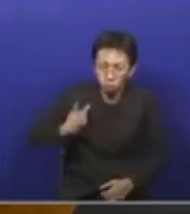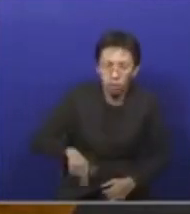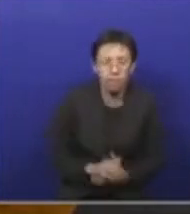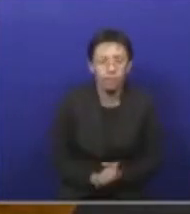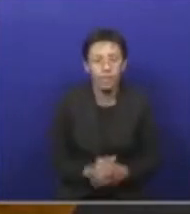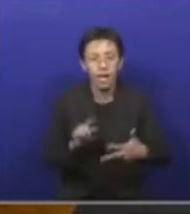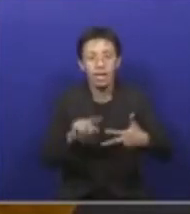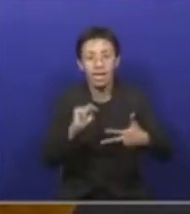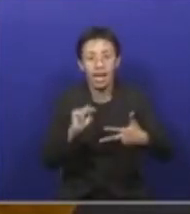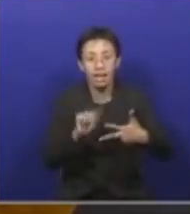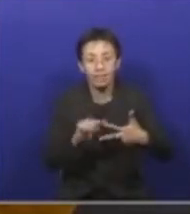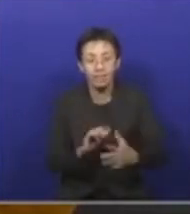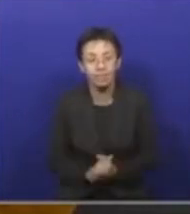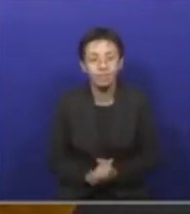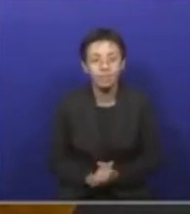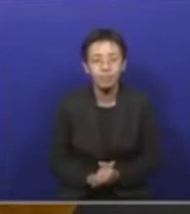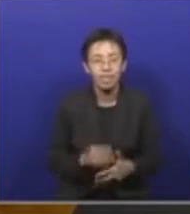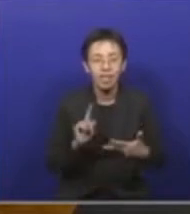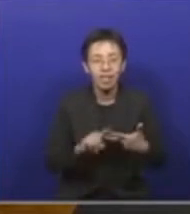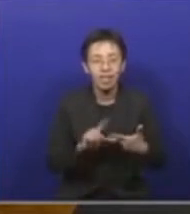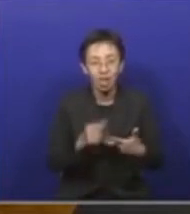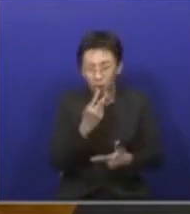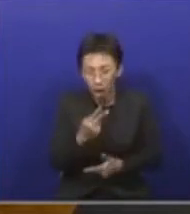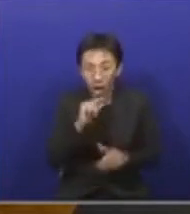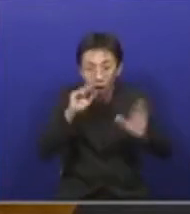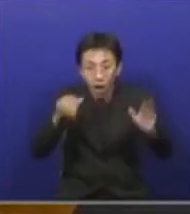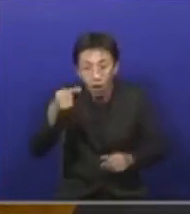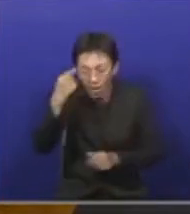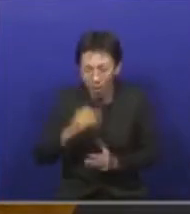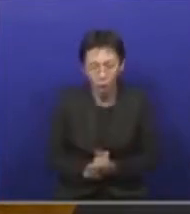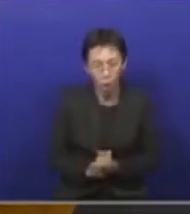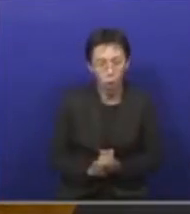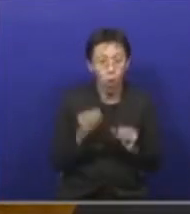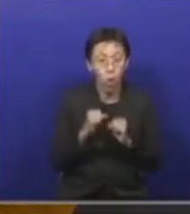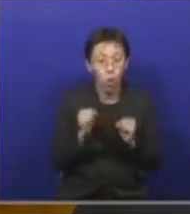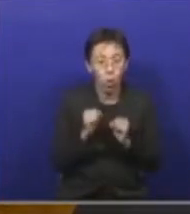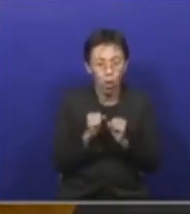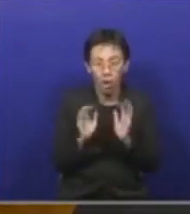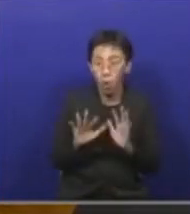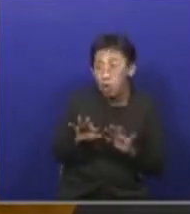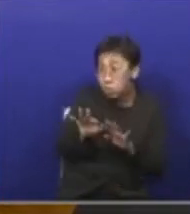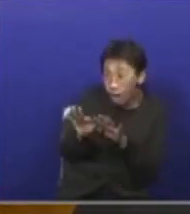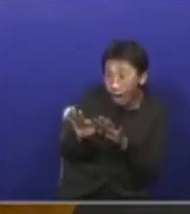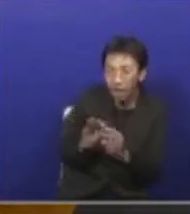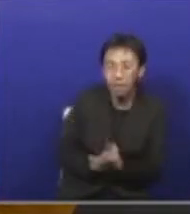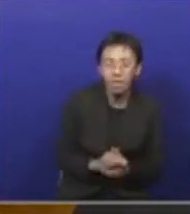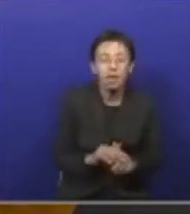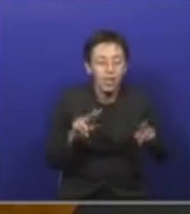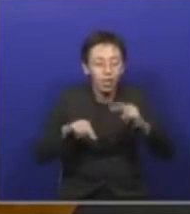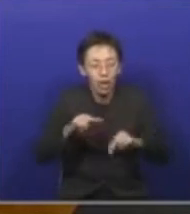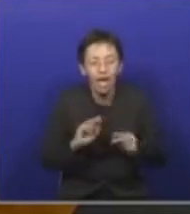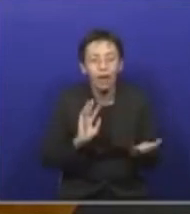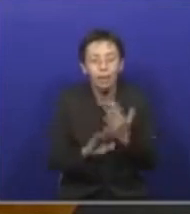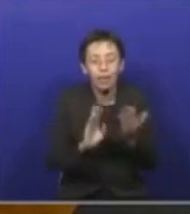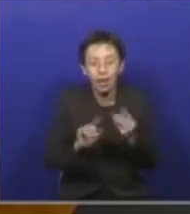ทนสังเกตเห็นว่านกกาทุกตัวนั้นล้วนกลัวสายตามนุษย์จึงให้สมาชิกในครอบครัวผลัดกันเฝ้าเวรยามครับ